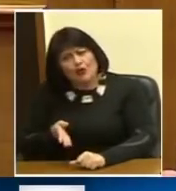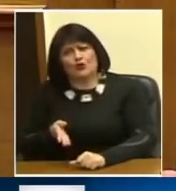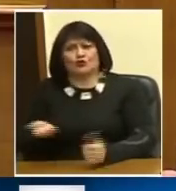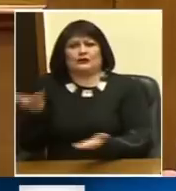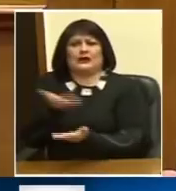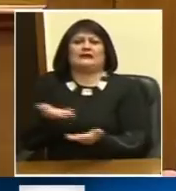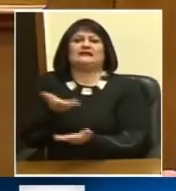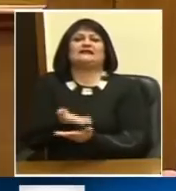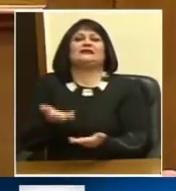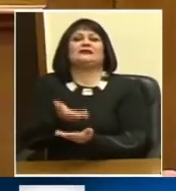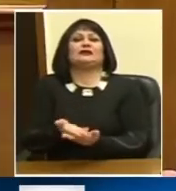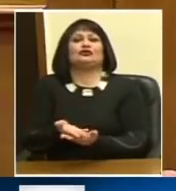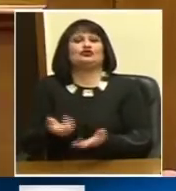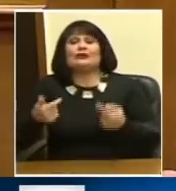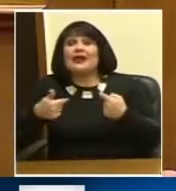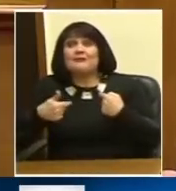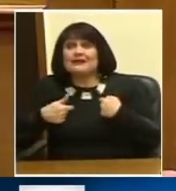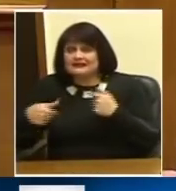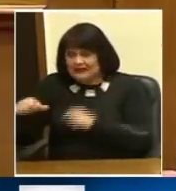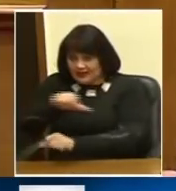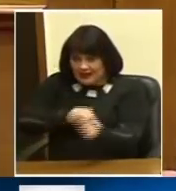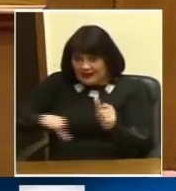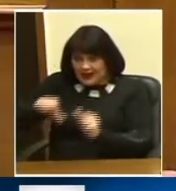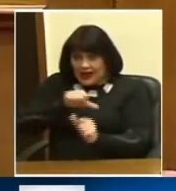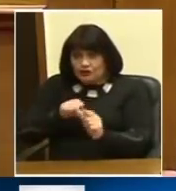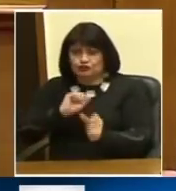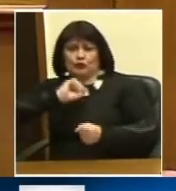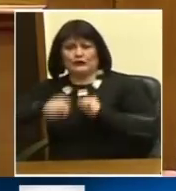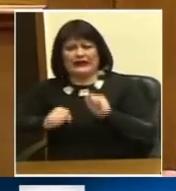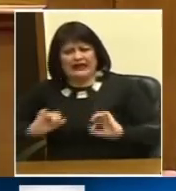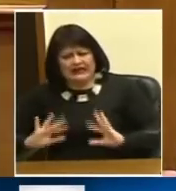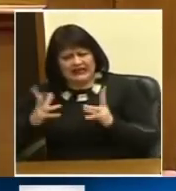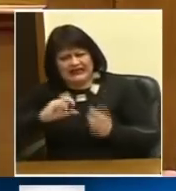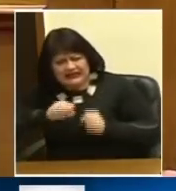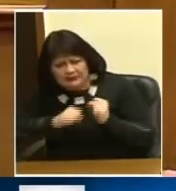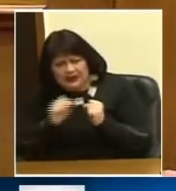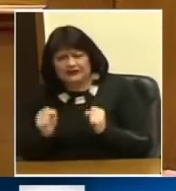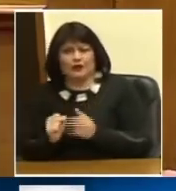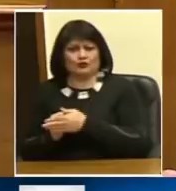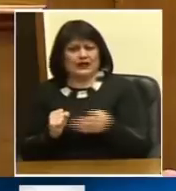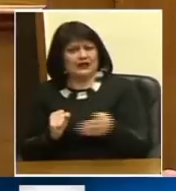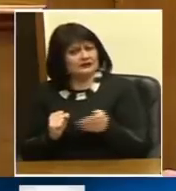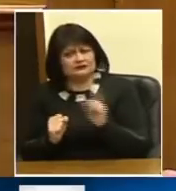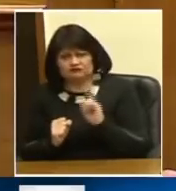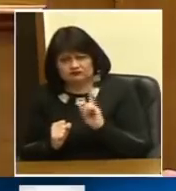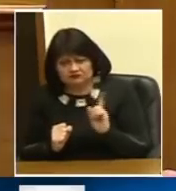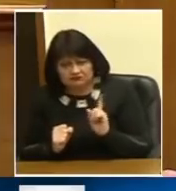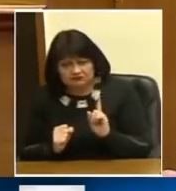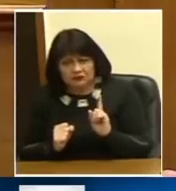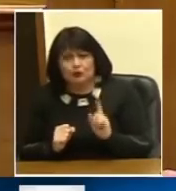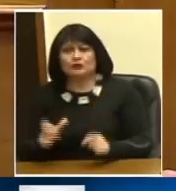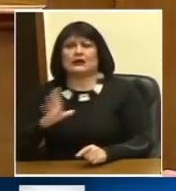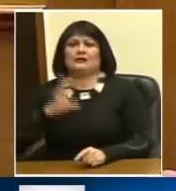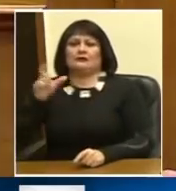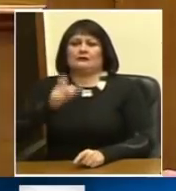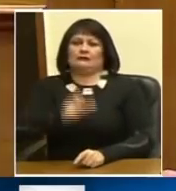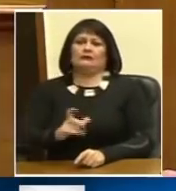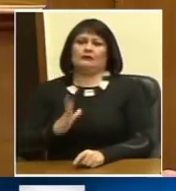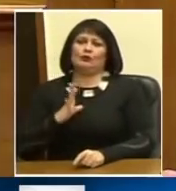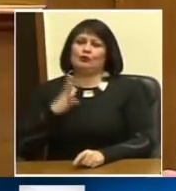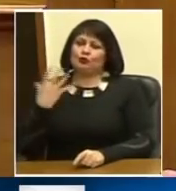υποβάλουν. Εμείς δεν υποκαθιστούμε ούτε τα κινήματα, ούτε τους αριστερούς, ούτε τους ανθρώπους που